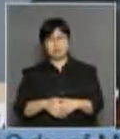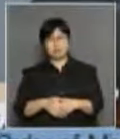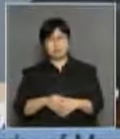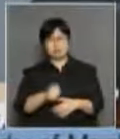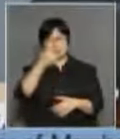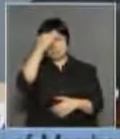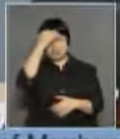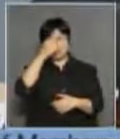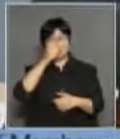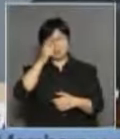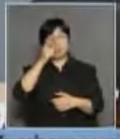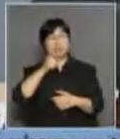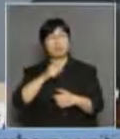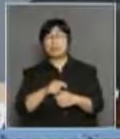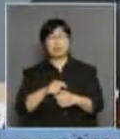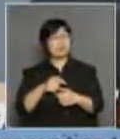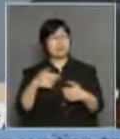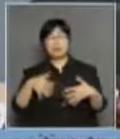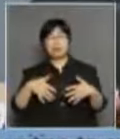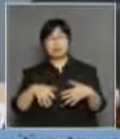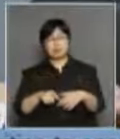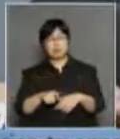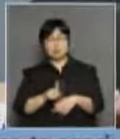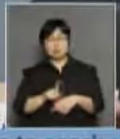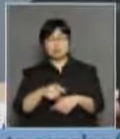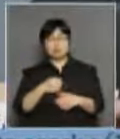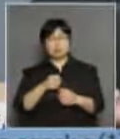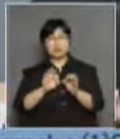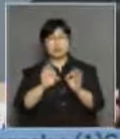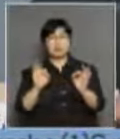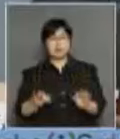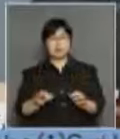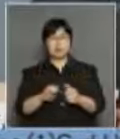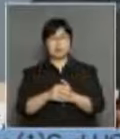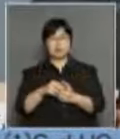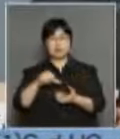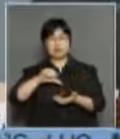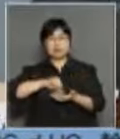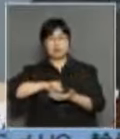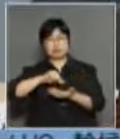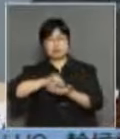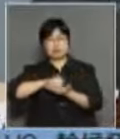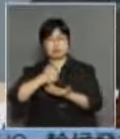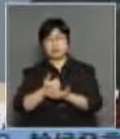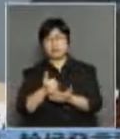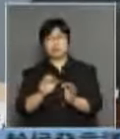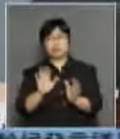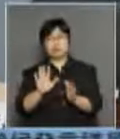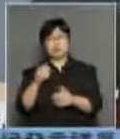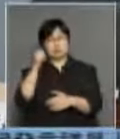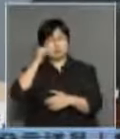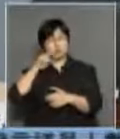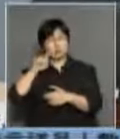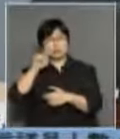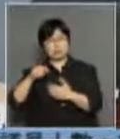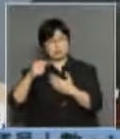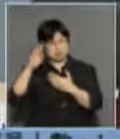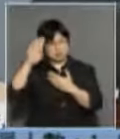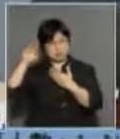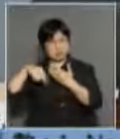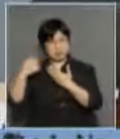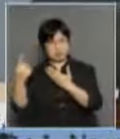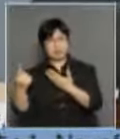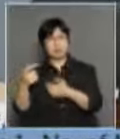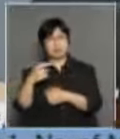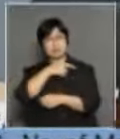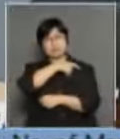去接受訪問，喂完咗啦喎，點啊？我話喂冇問題啊。不是輸贏的，如果長者有問題，我希望其他的議